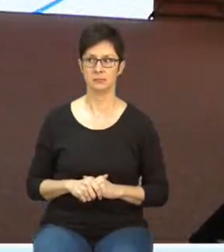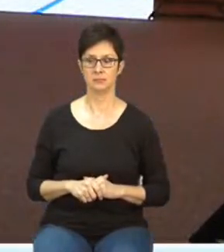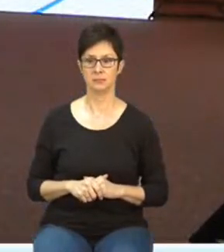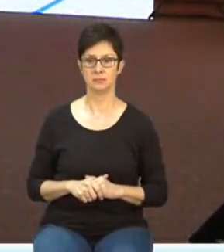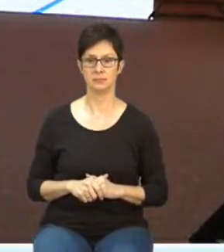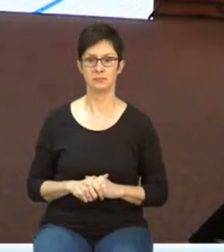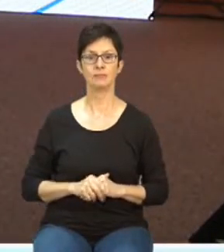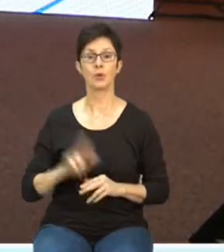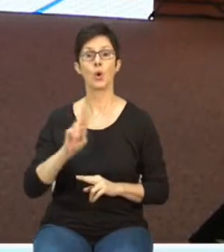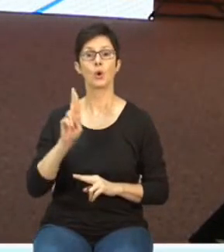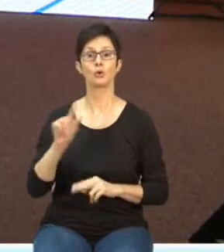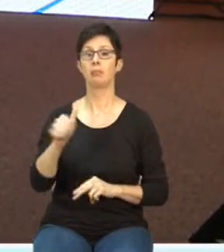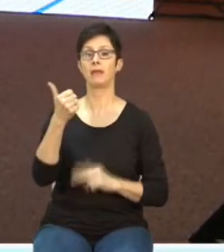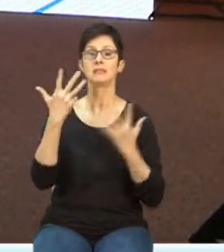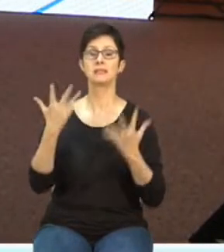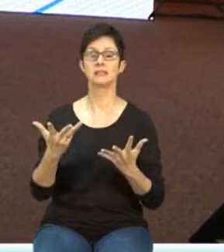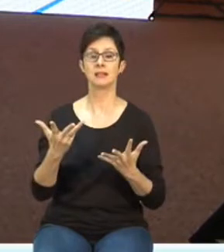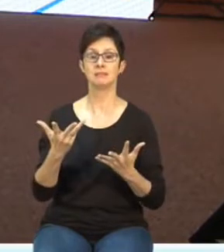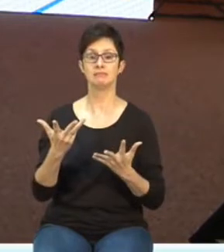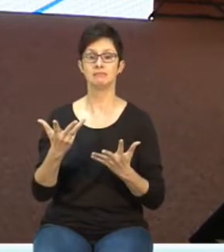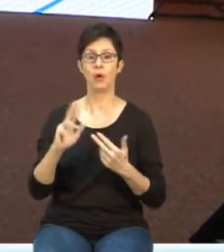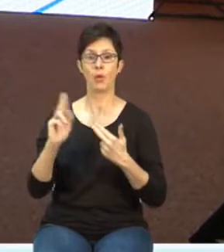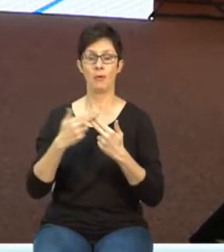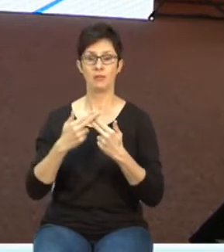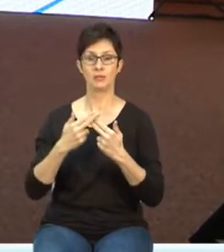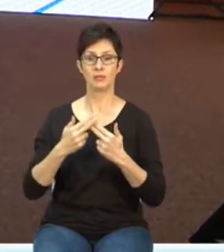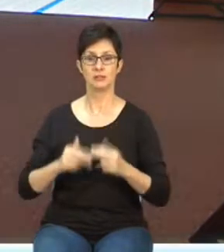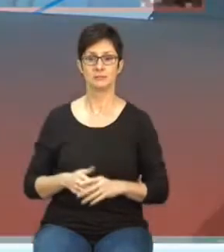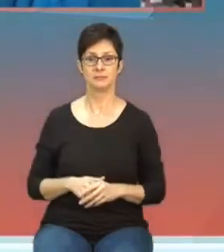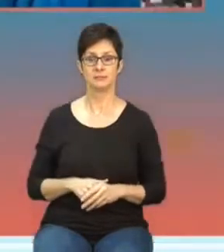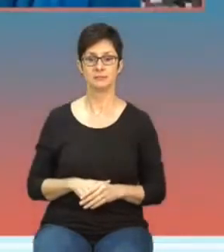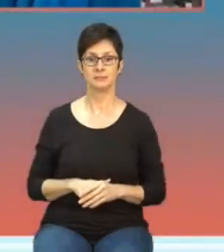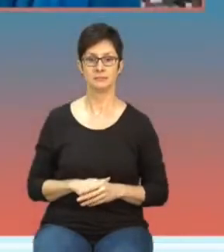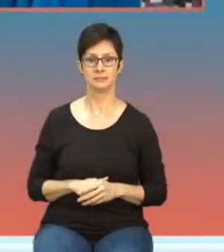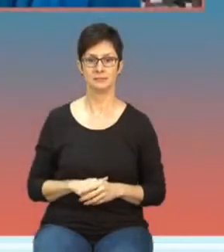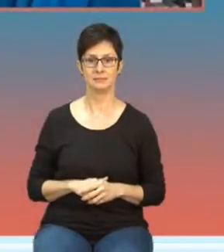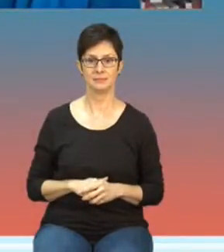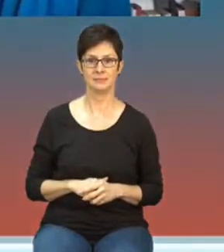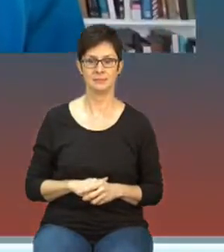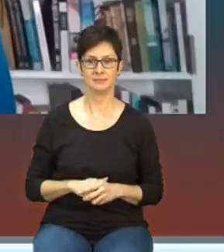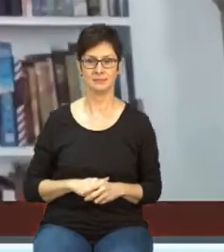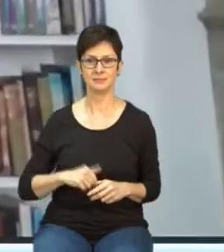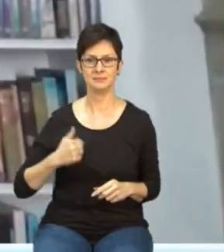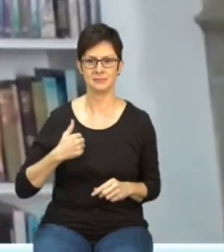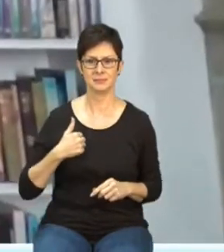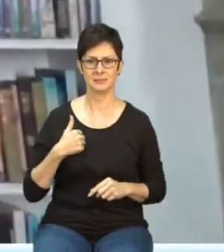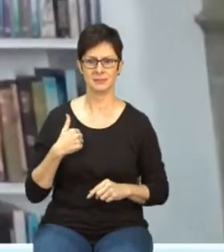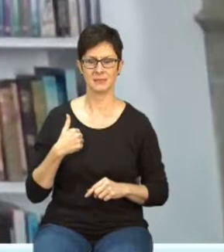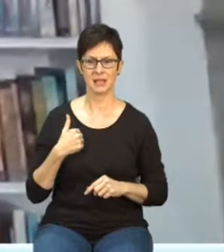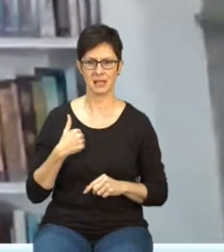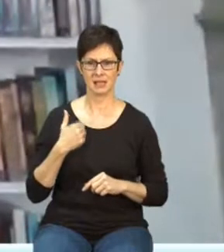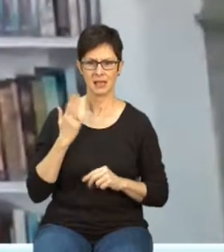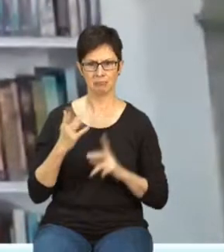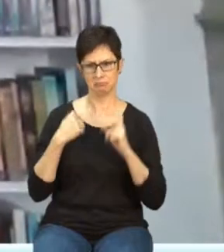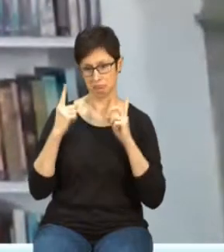A czy ktoś pierwszy chciałby zabrać głos ja pozwolę sobie zacząć mnie